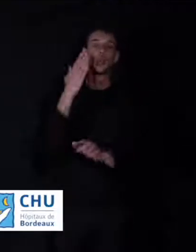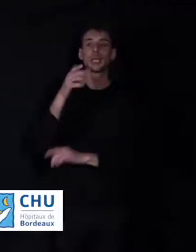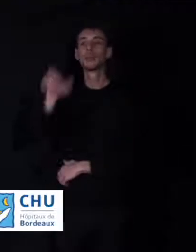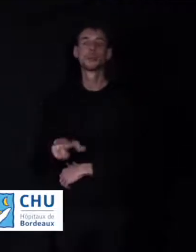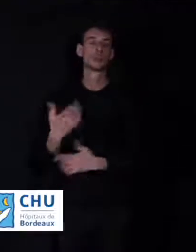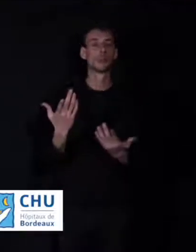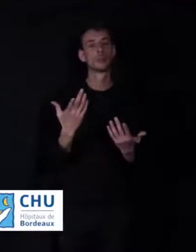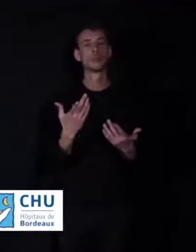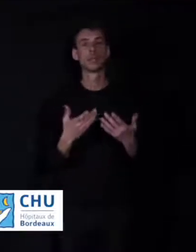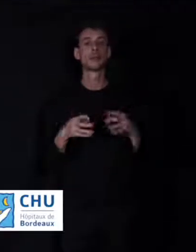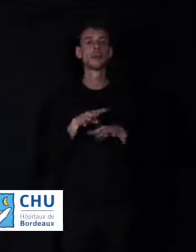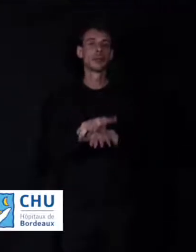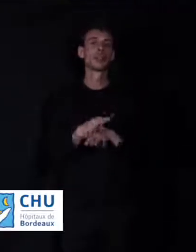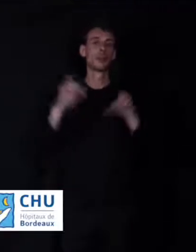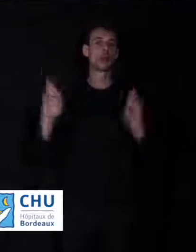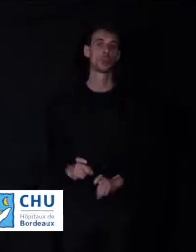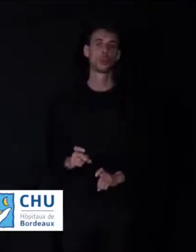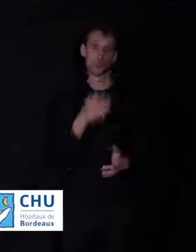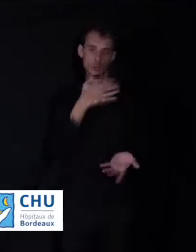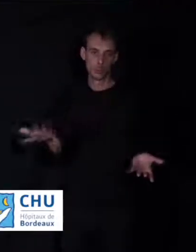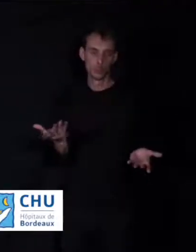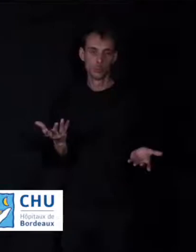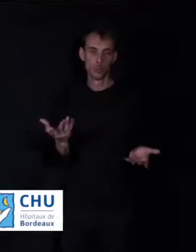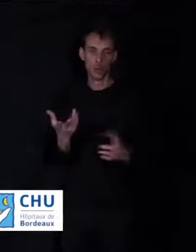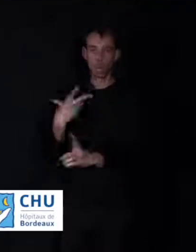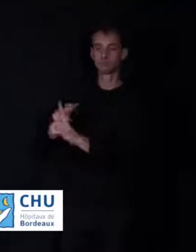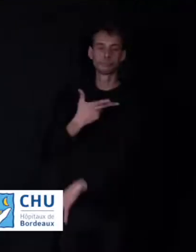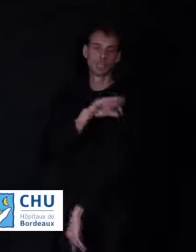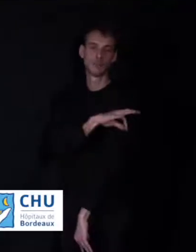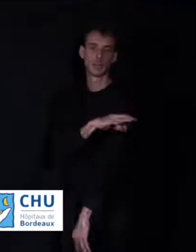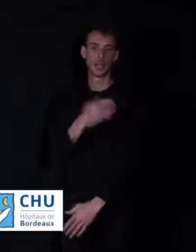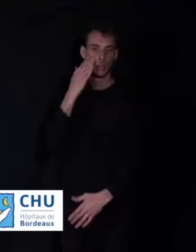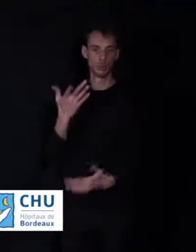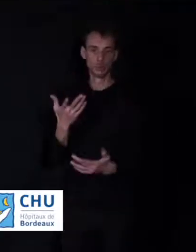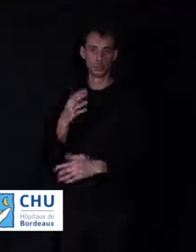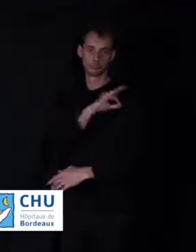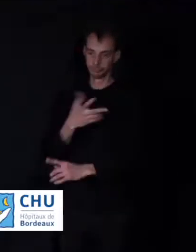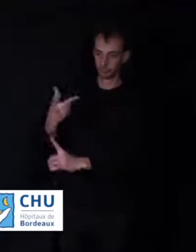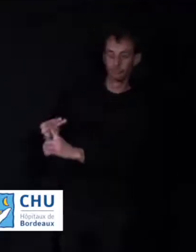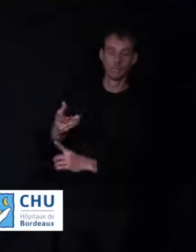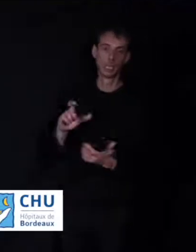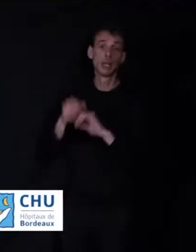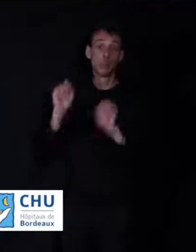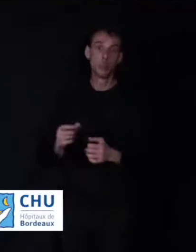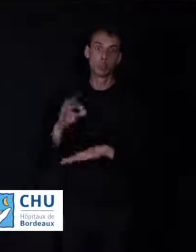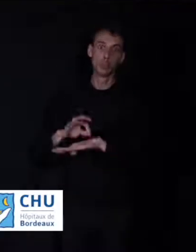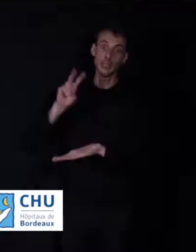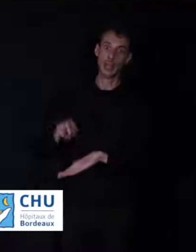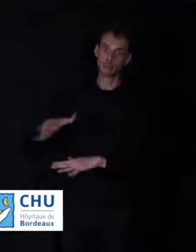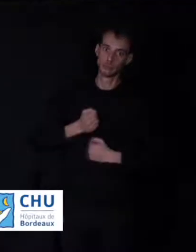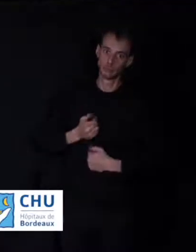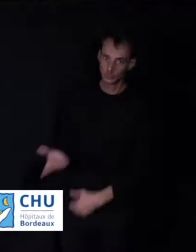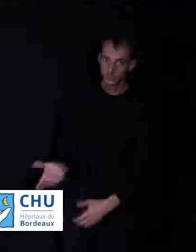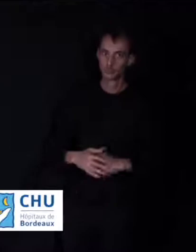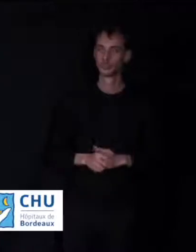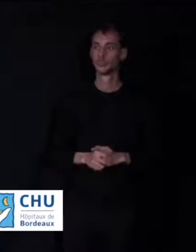déficient avec un vaccin atténué qui risquerait d'entraîner la maladie chez ces personnes-là. Donc c'est pour cela qu'il faut encore une fois